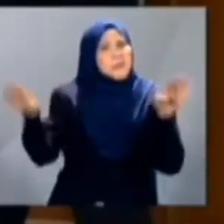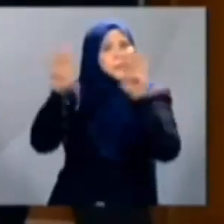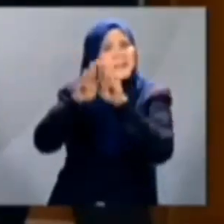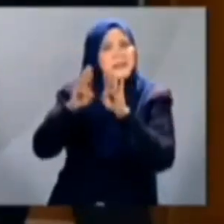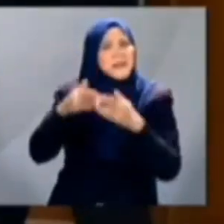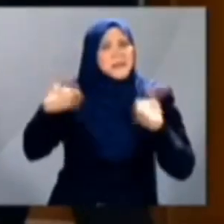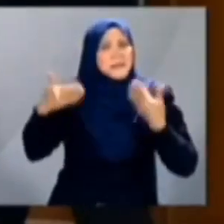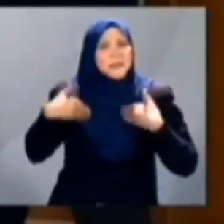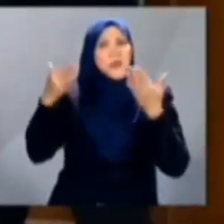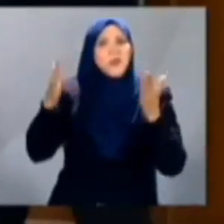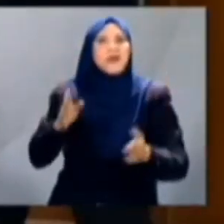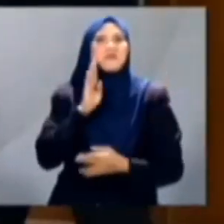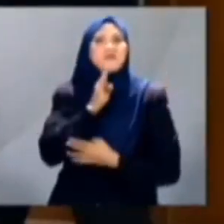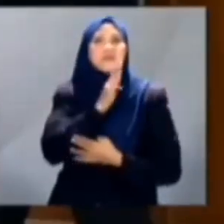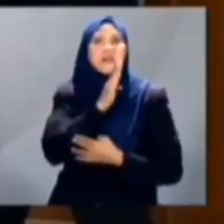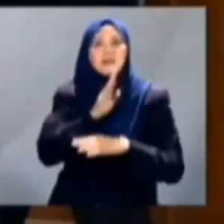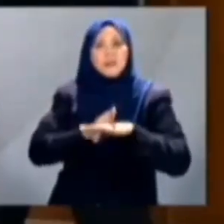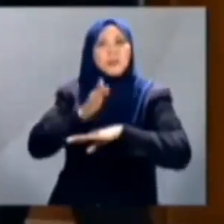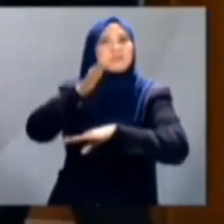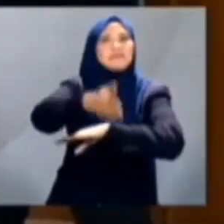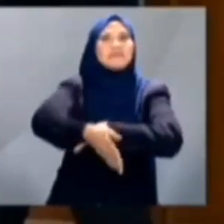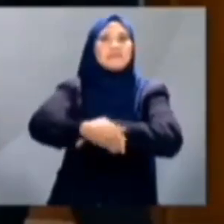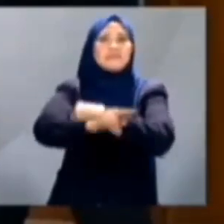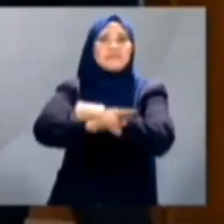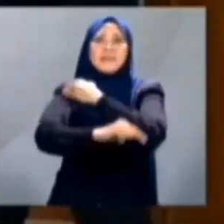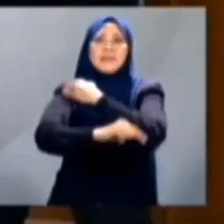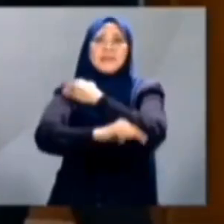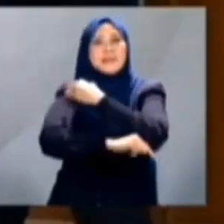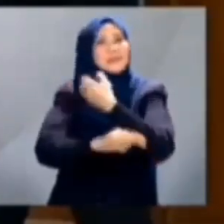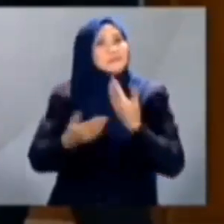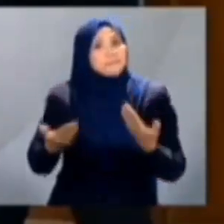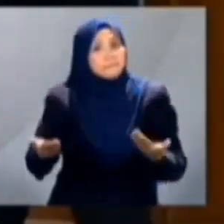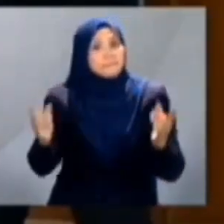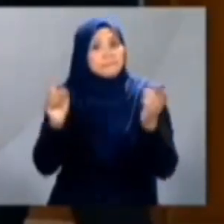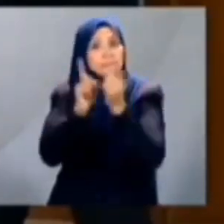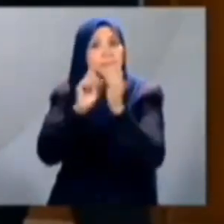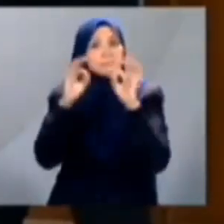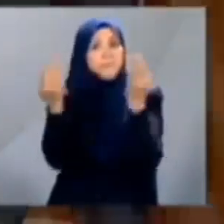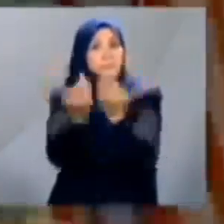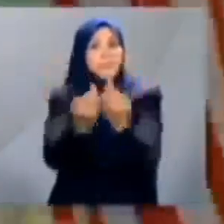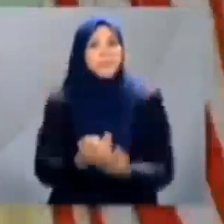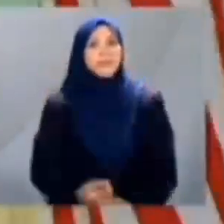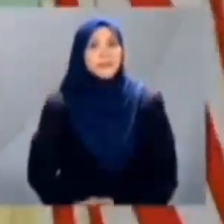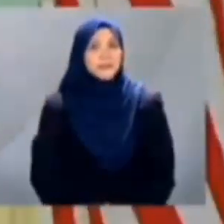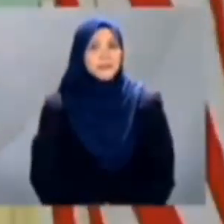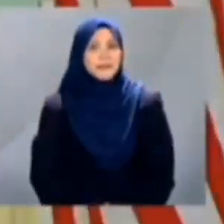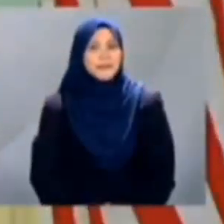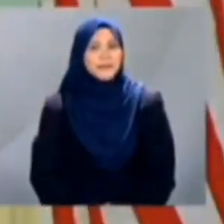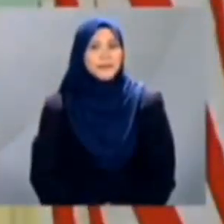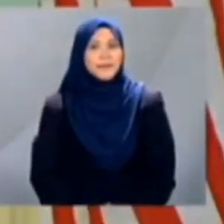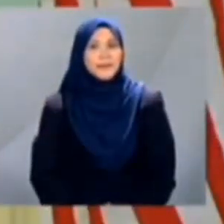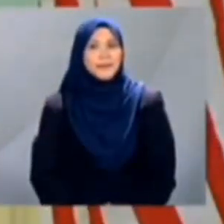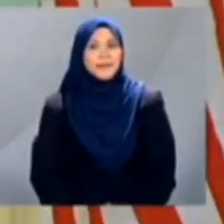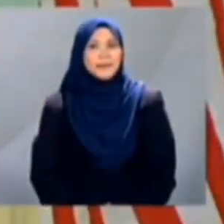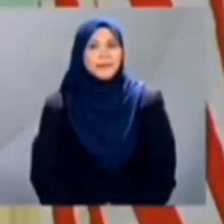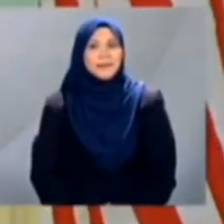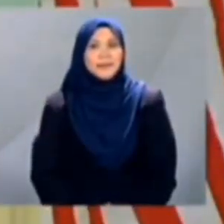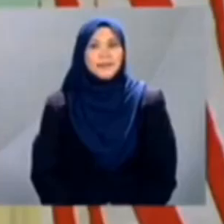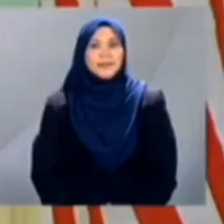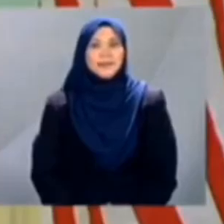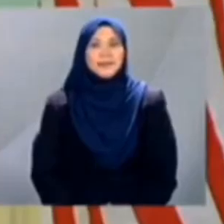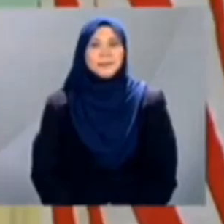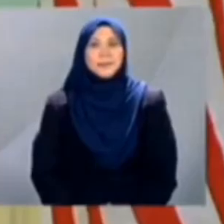gembira itu orang muzamri tes negeri juga keluarga Oke Wah ada lagi soalnya Oke